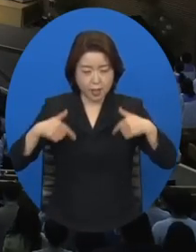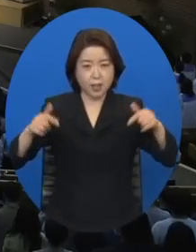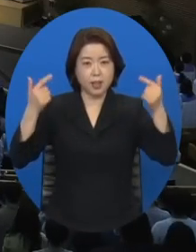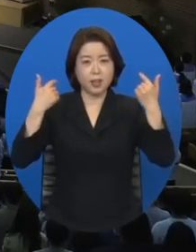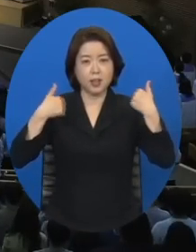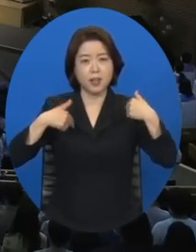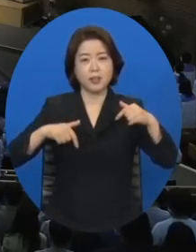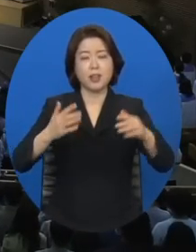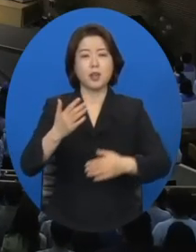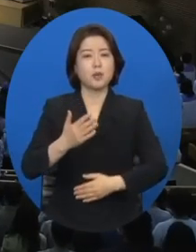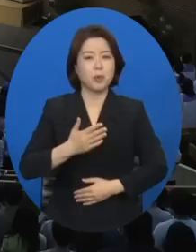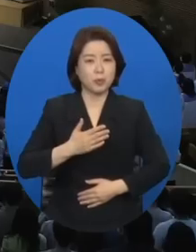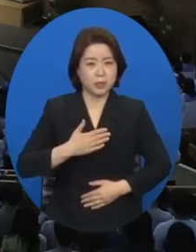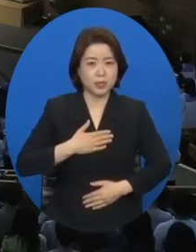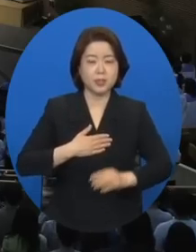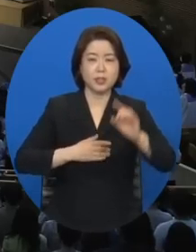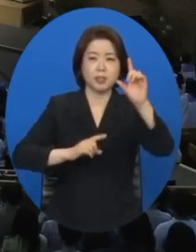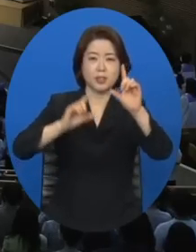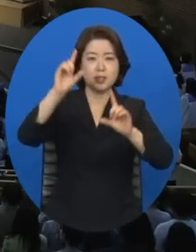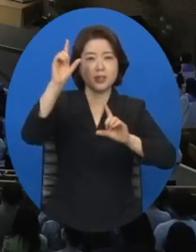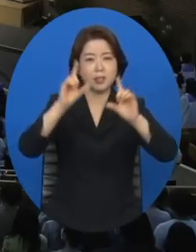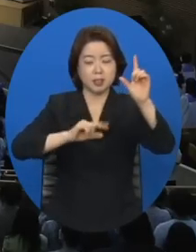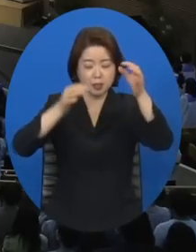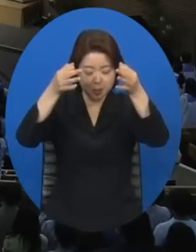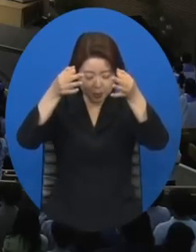언제나 내 모습